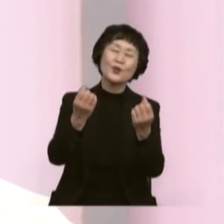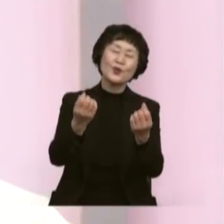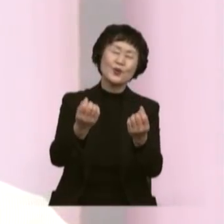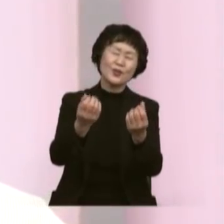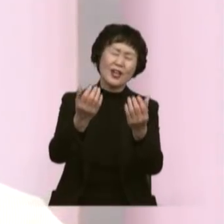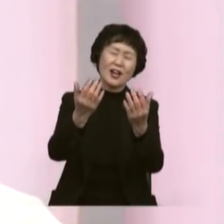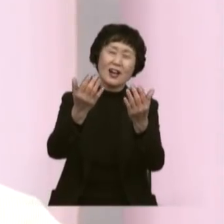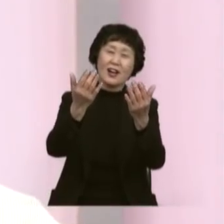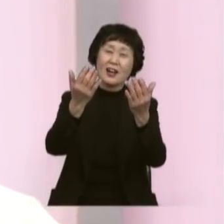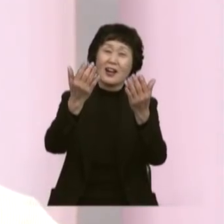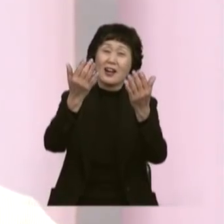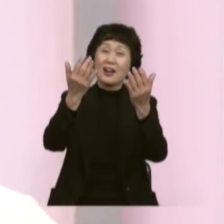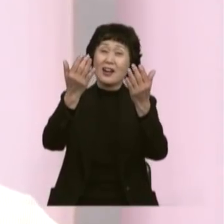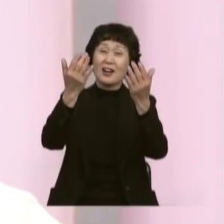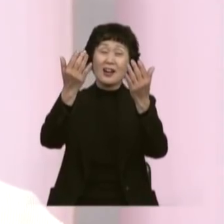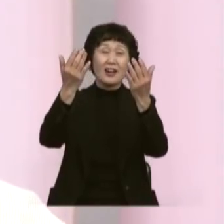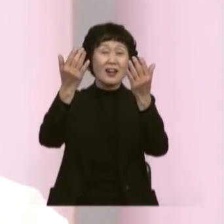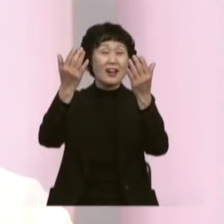할렐루야